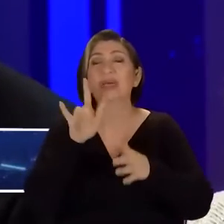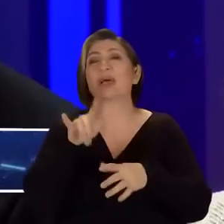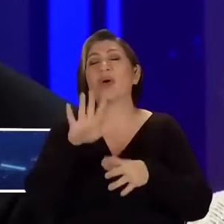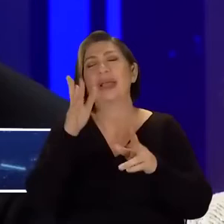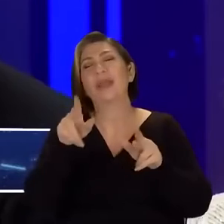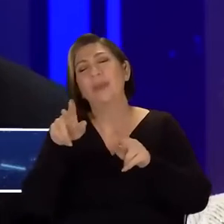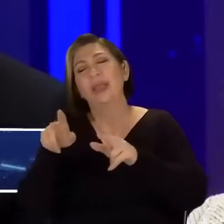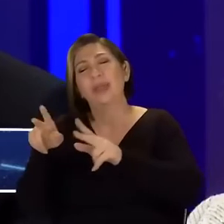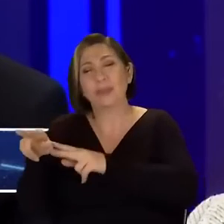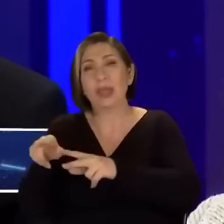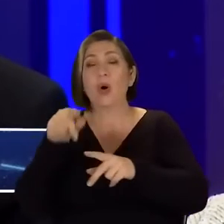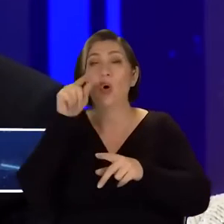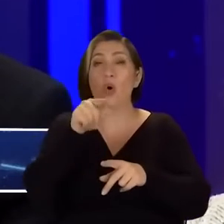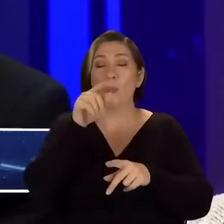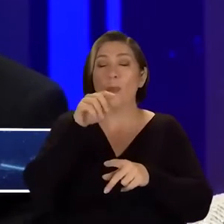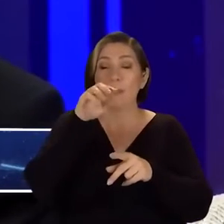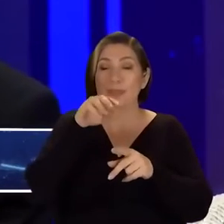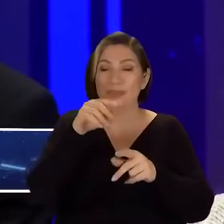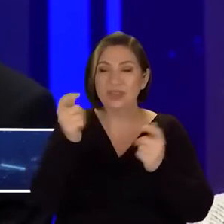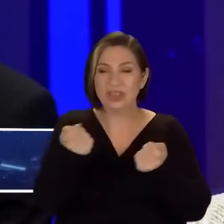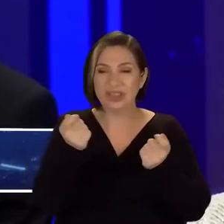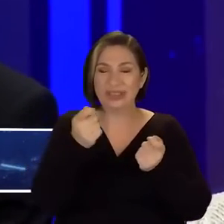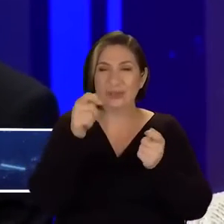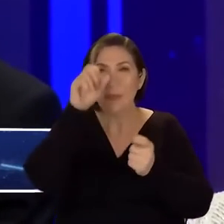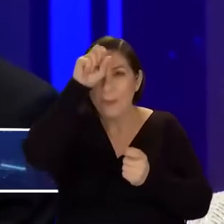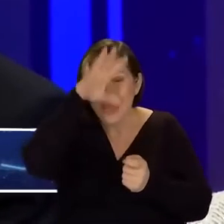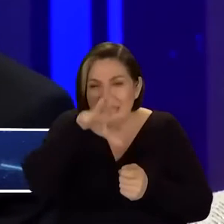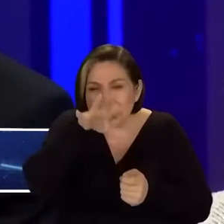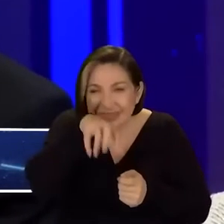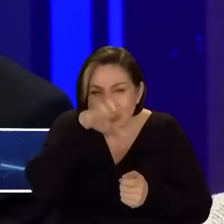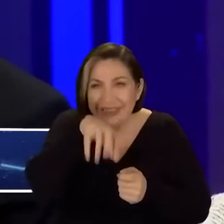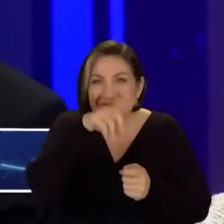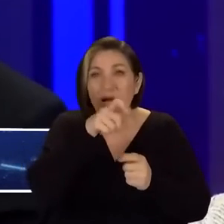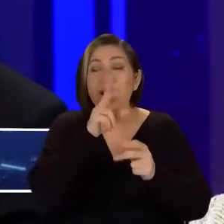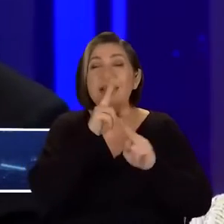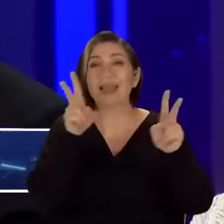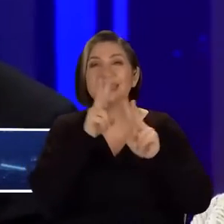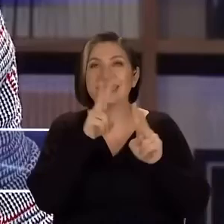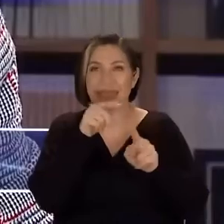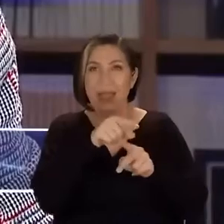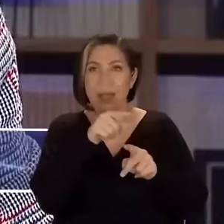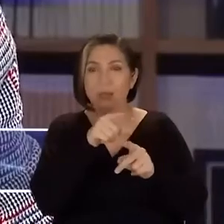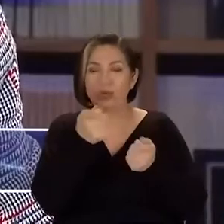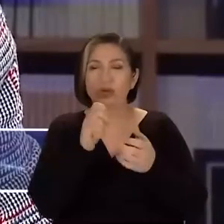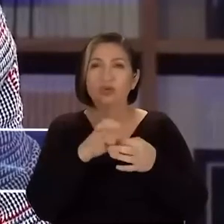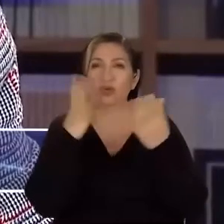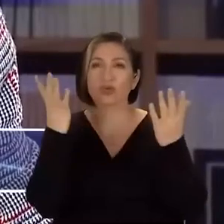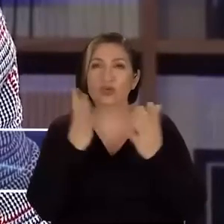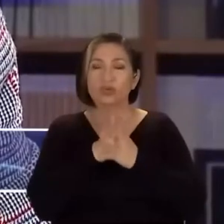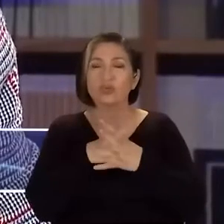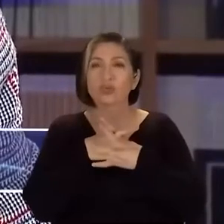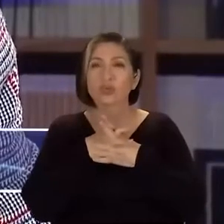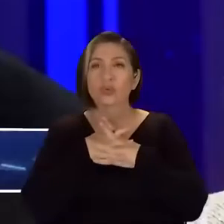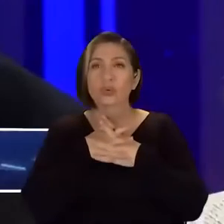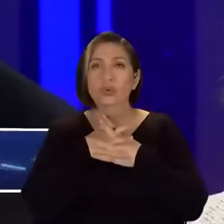yok vesaire vesaire. İşte o madencilerle o tüketilen elektrikle bu işi çözüyoruz. Öte taraftan